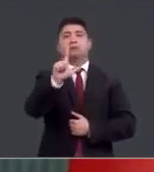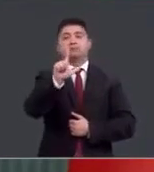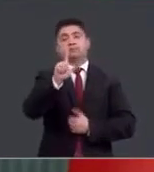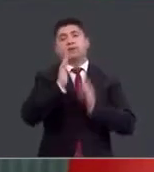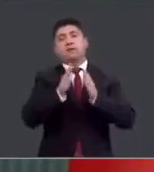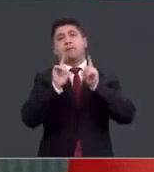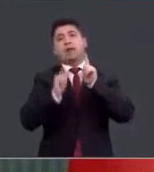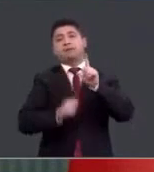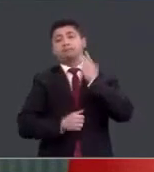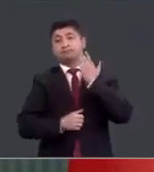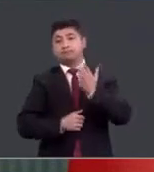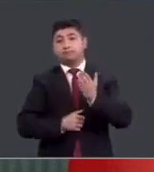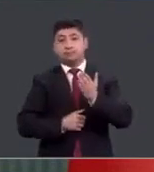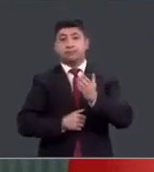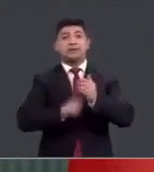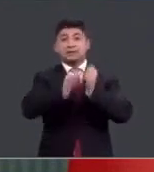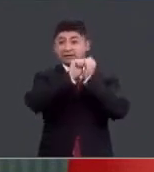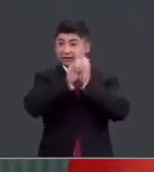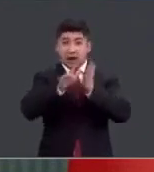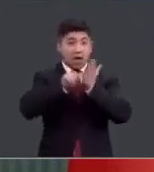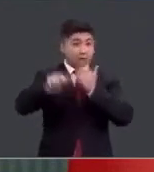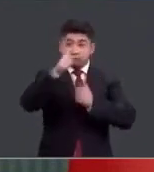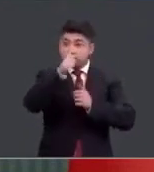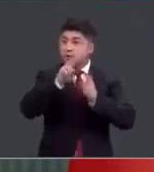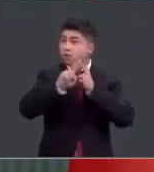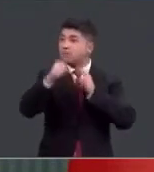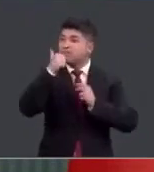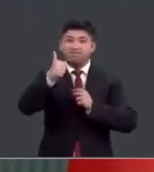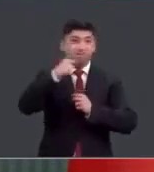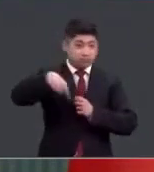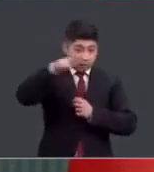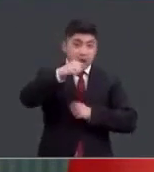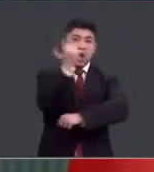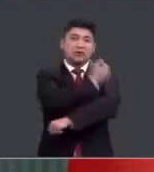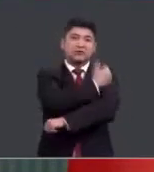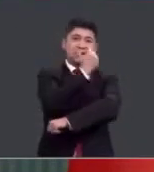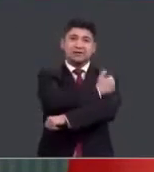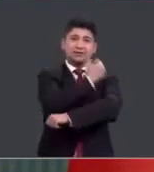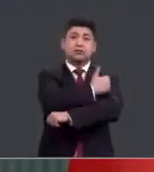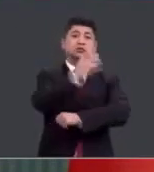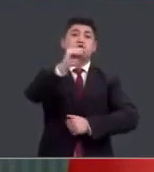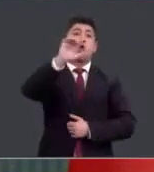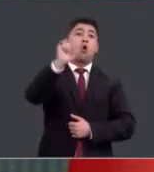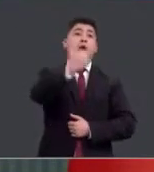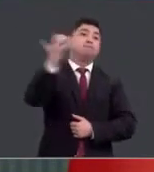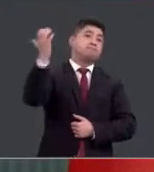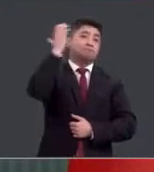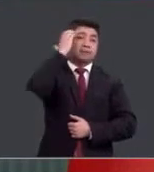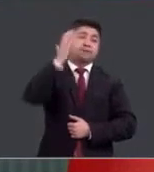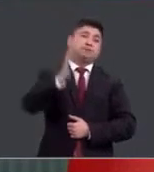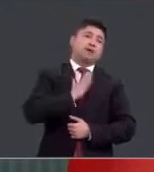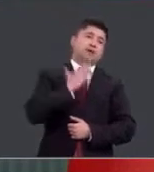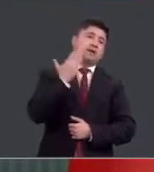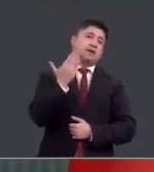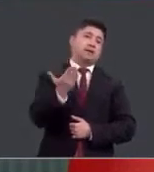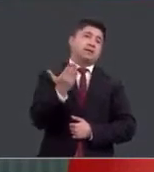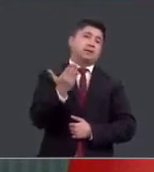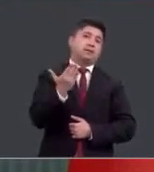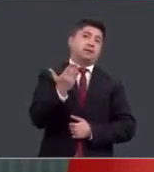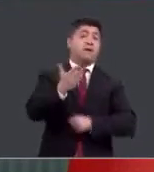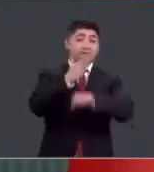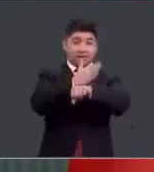gerekiyor sırası gelen herkesin aşı olması Hayati öneme sahiptir